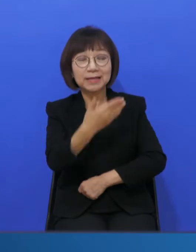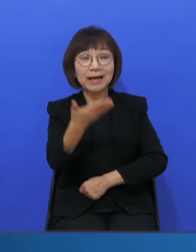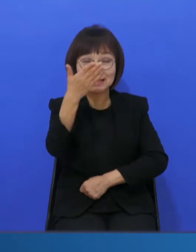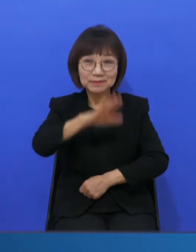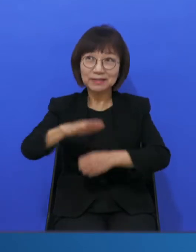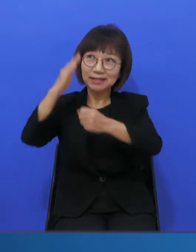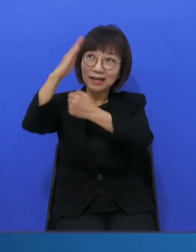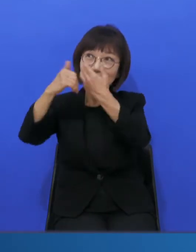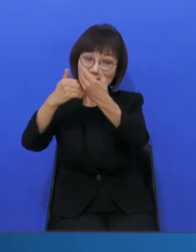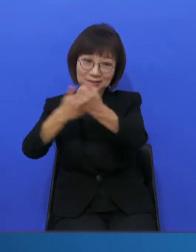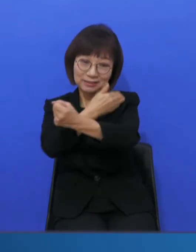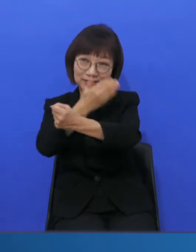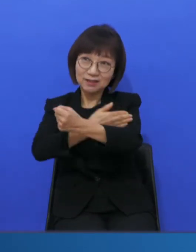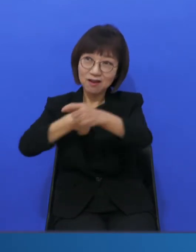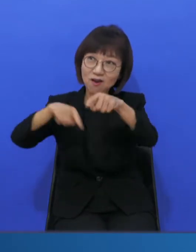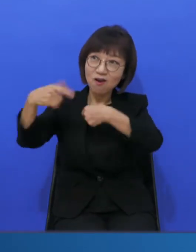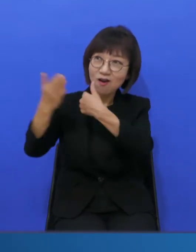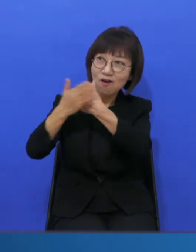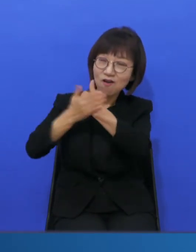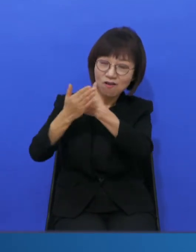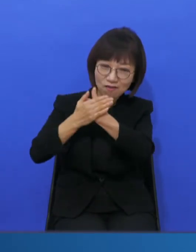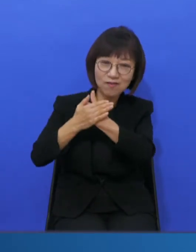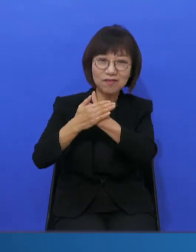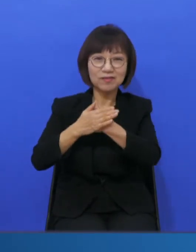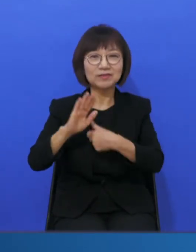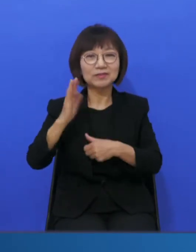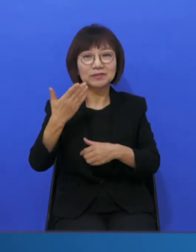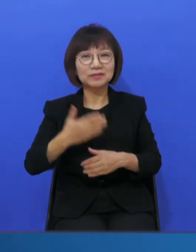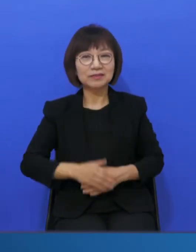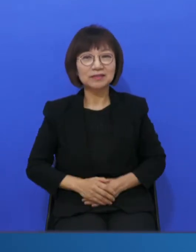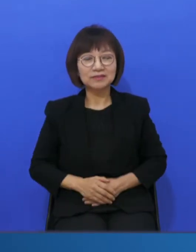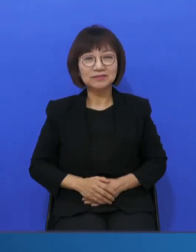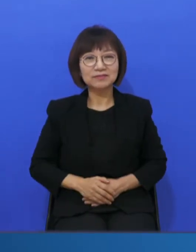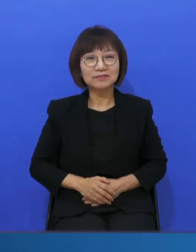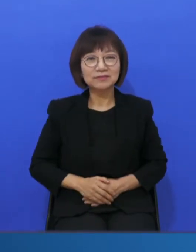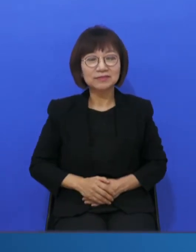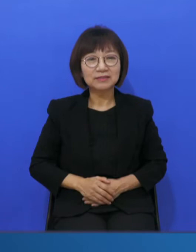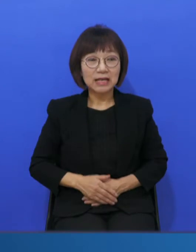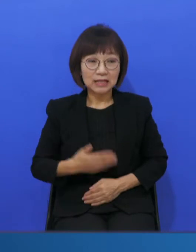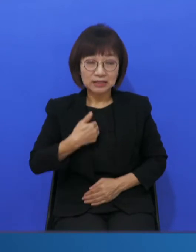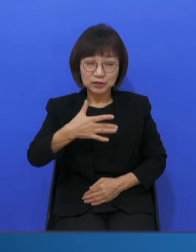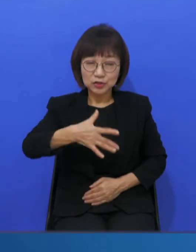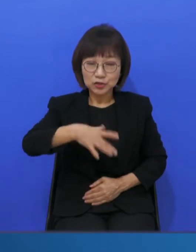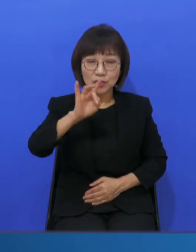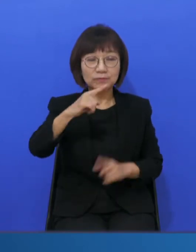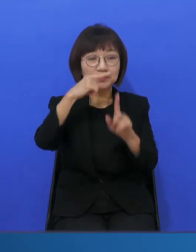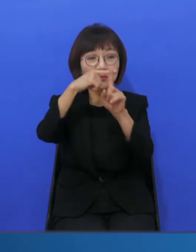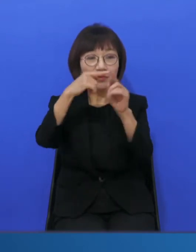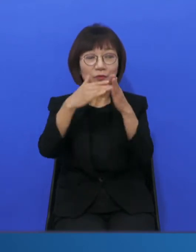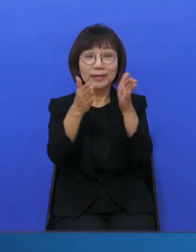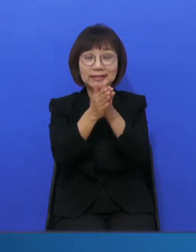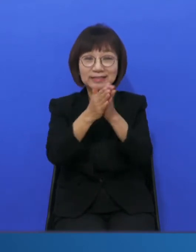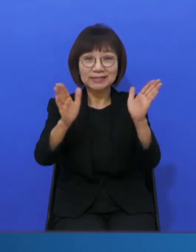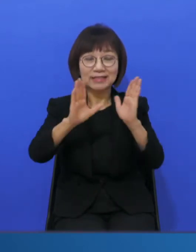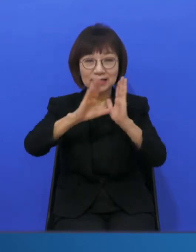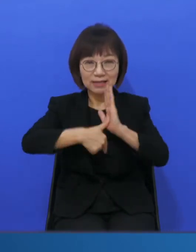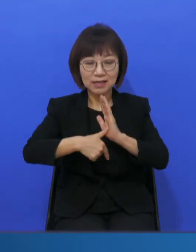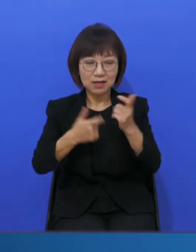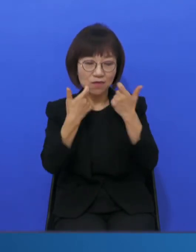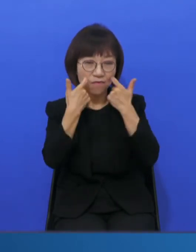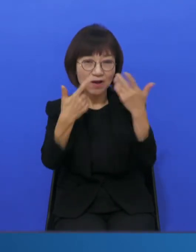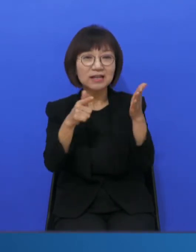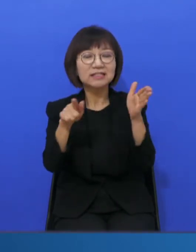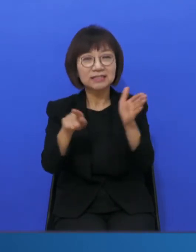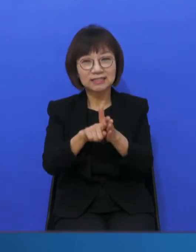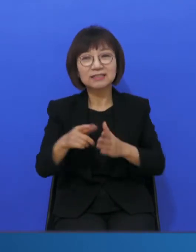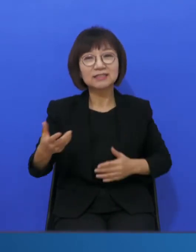to its knees, and we didn't have any power, but God's power was revealed. 저는 개척 시작할 때 확신했습니다. And so when I first pioneered